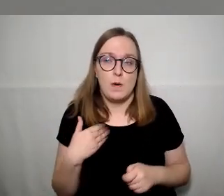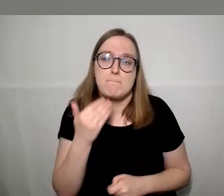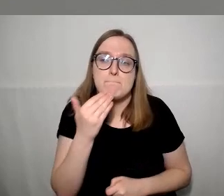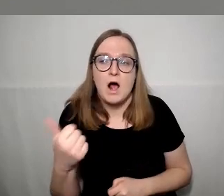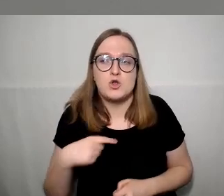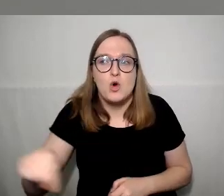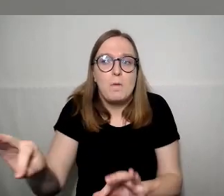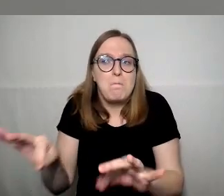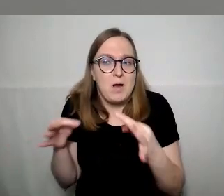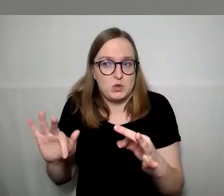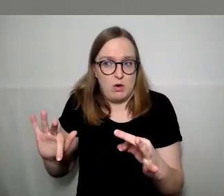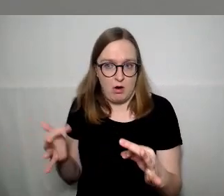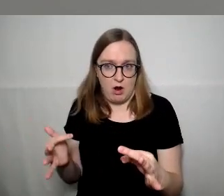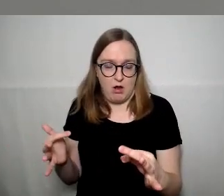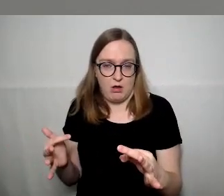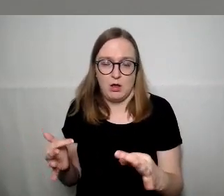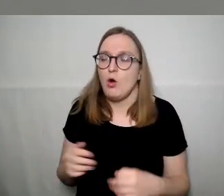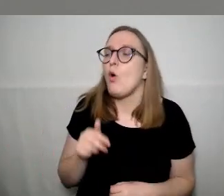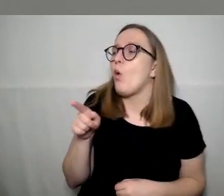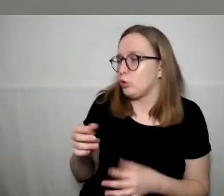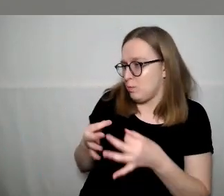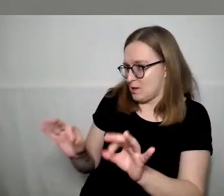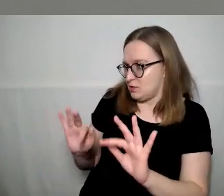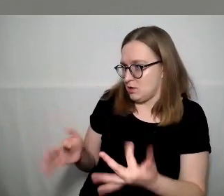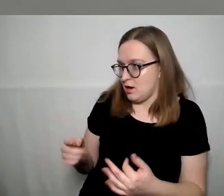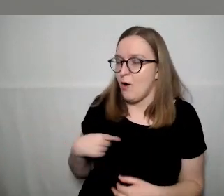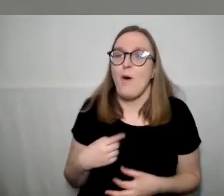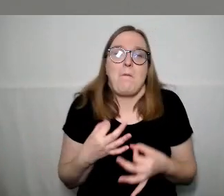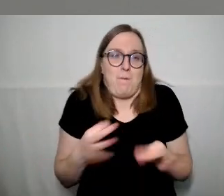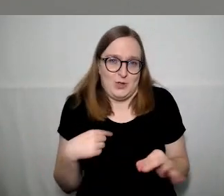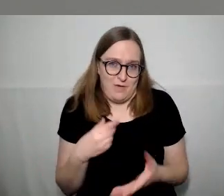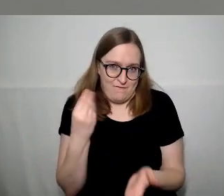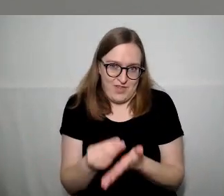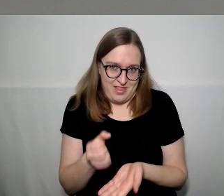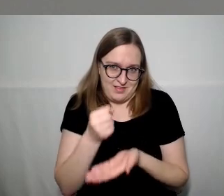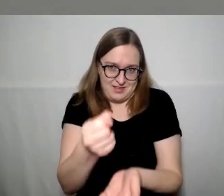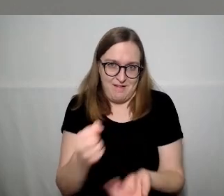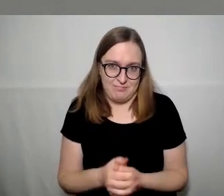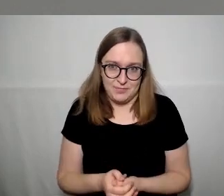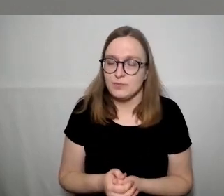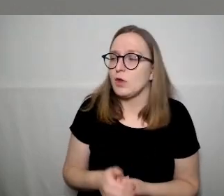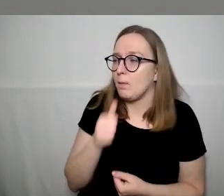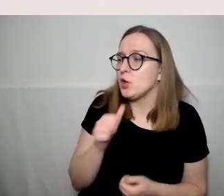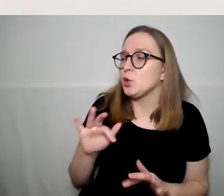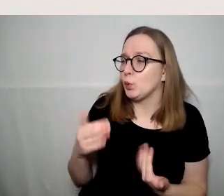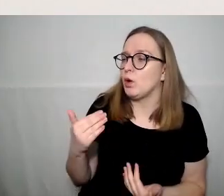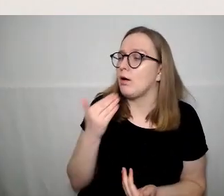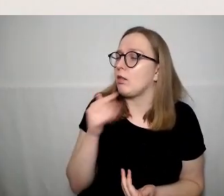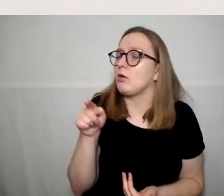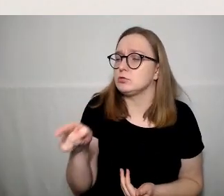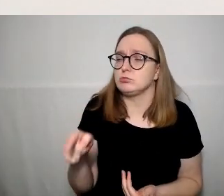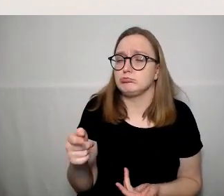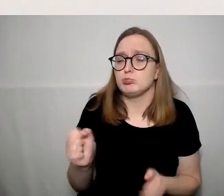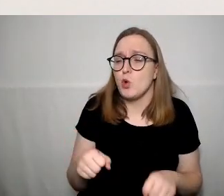jos pasiūlytų. O jūs ką pasiūlytumėt? O mes pasiūlytume finansavimą. Taip, bet nu, jeigu jūsų klaustų, na, tarkim, gal turit